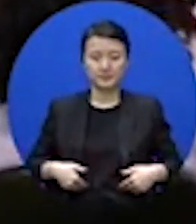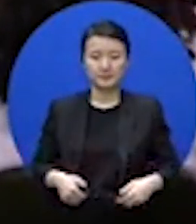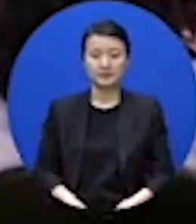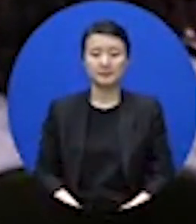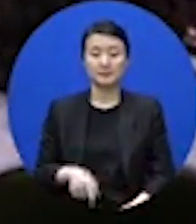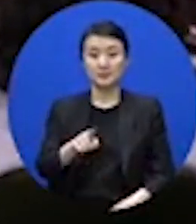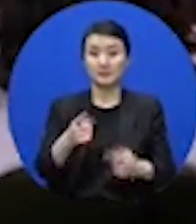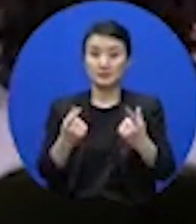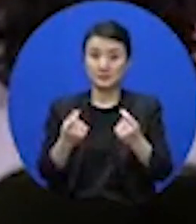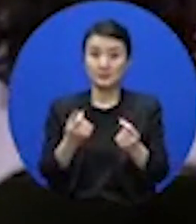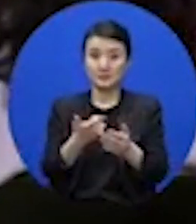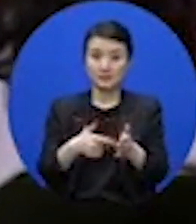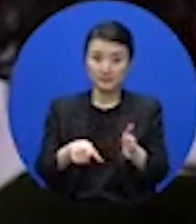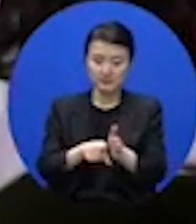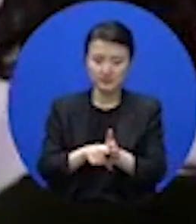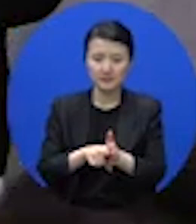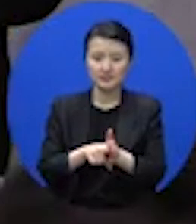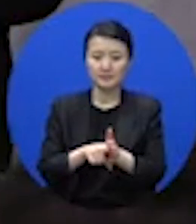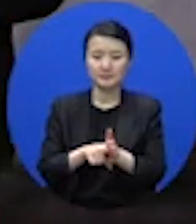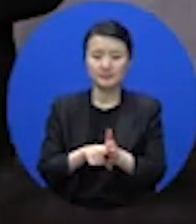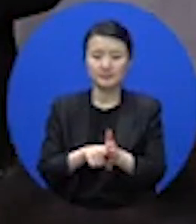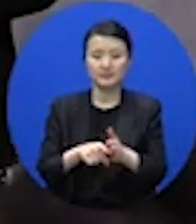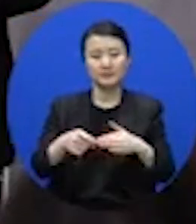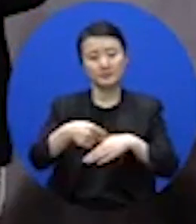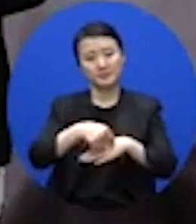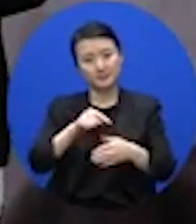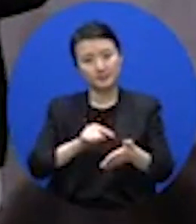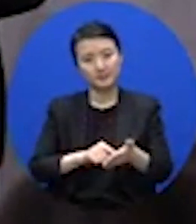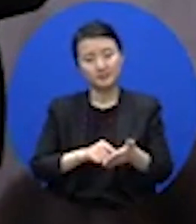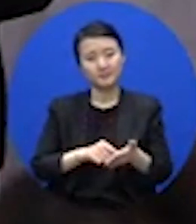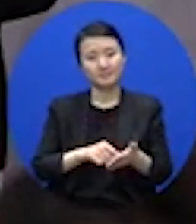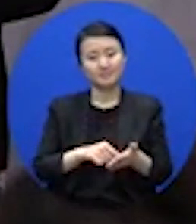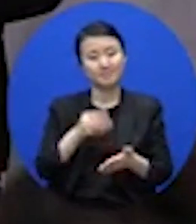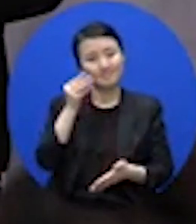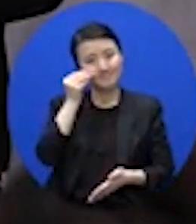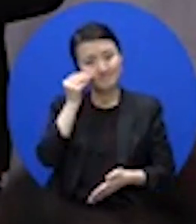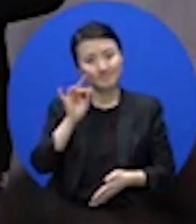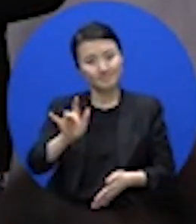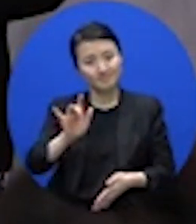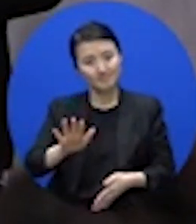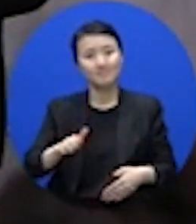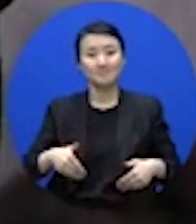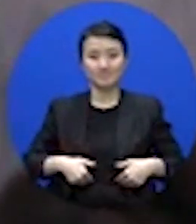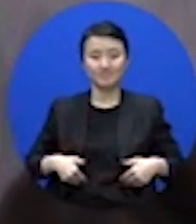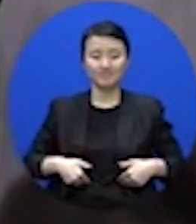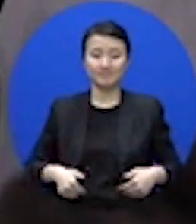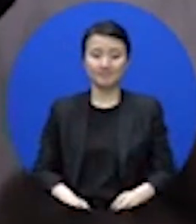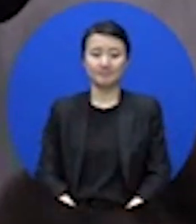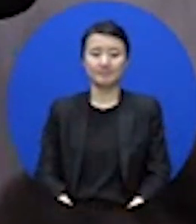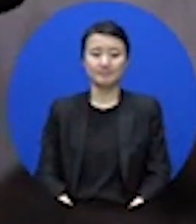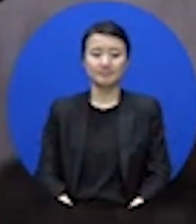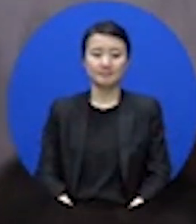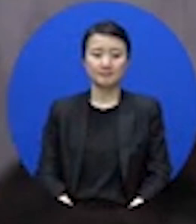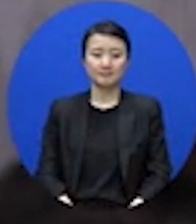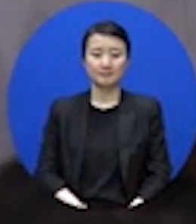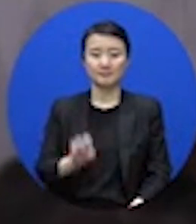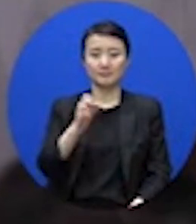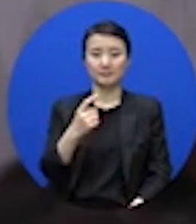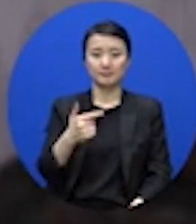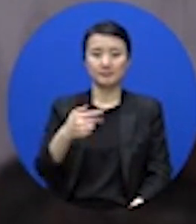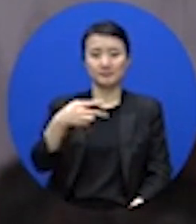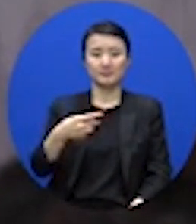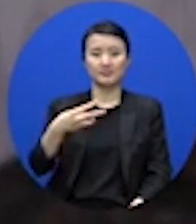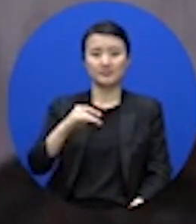위해서 이렇게 여백도 좀 있어주고 자 그 다음 작품 한번 봅시다. 역시 몬드리안